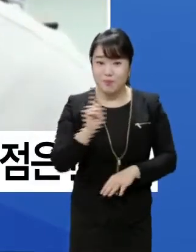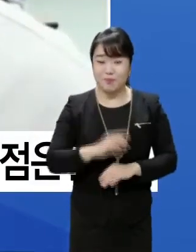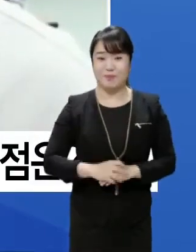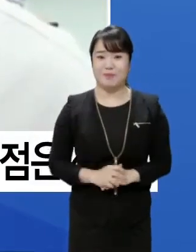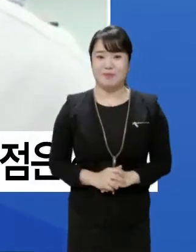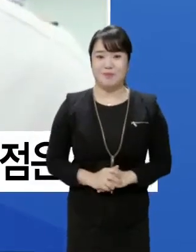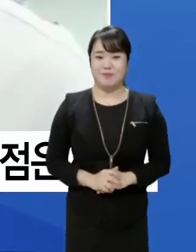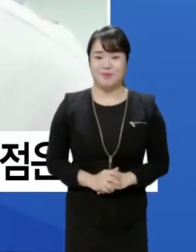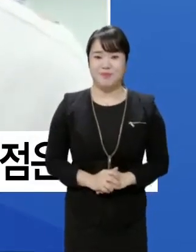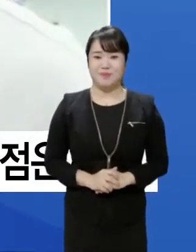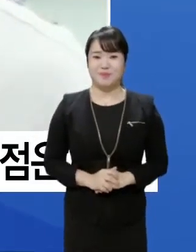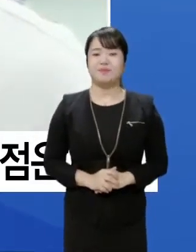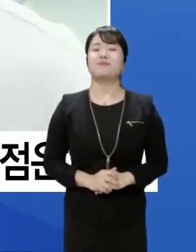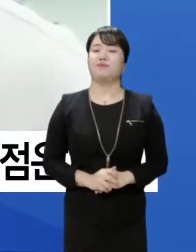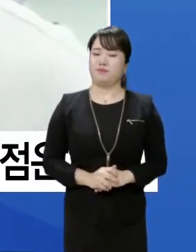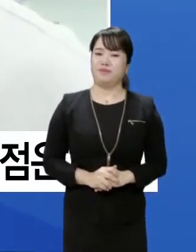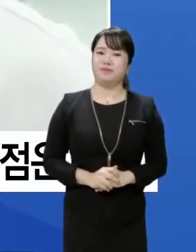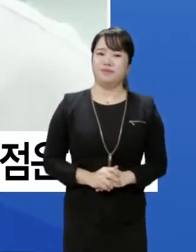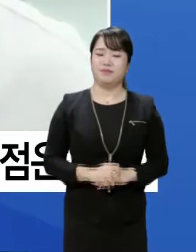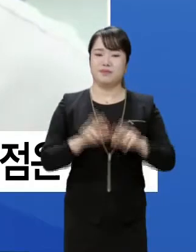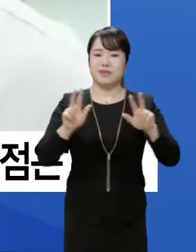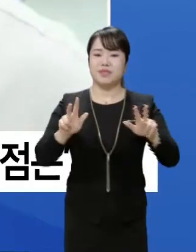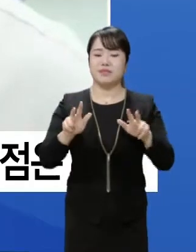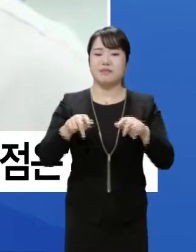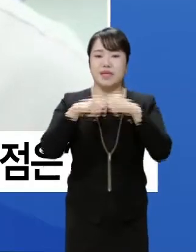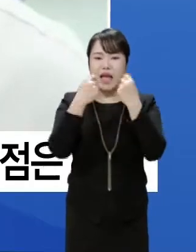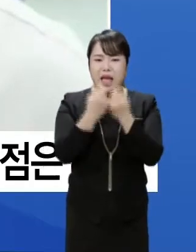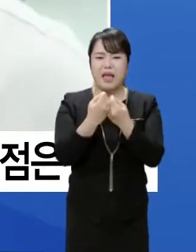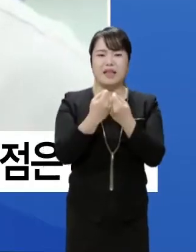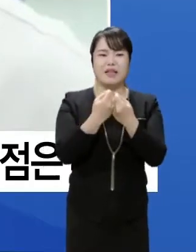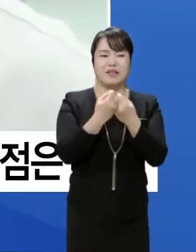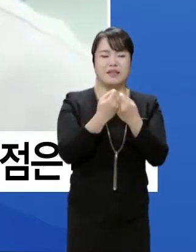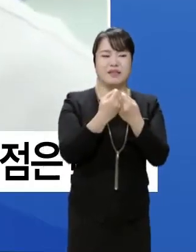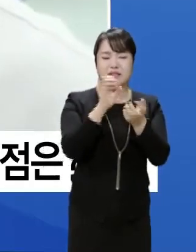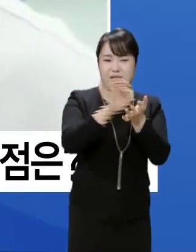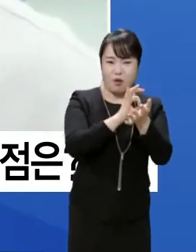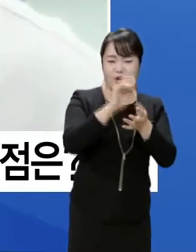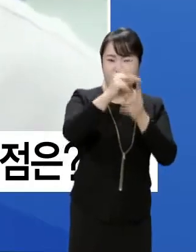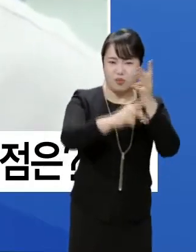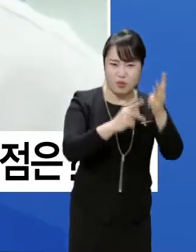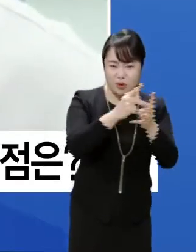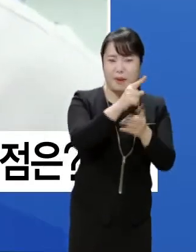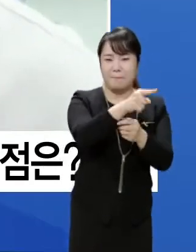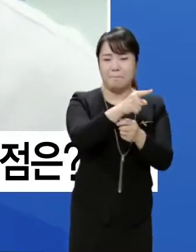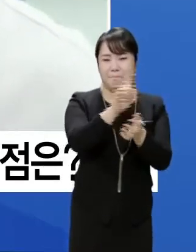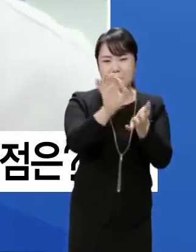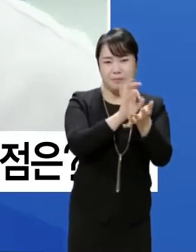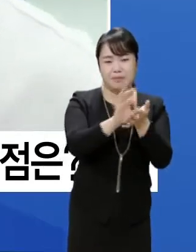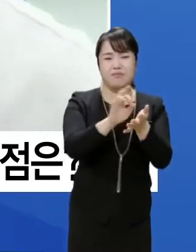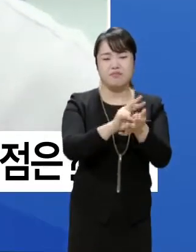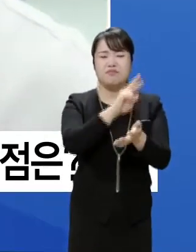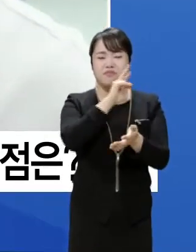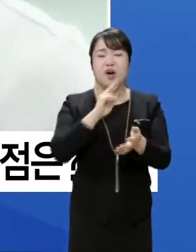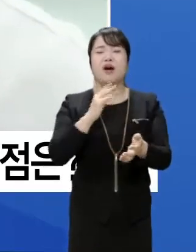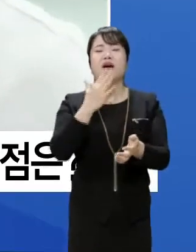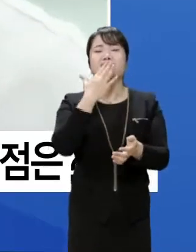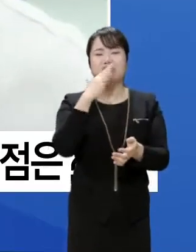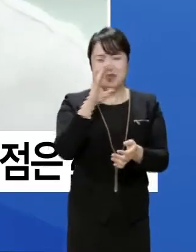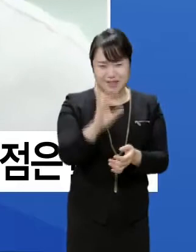어떠세요? 네, 그동안 이제 민간에서 만든 상용 소프트웨어를 사용을 해왔는데요. 제가 이제 편리하게 잘 사용을